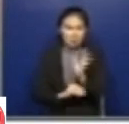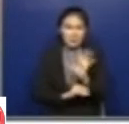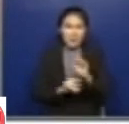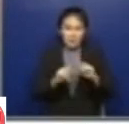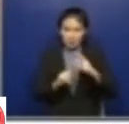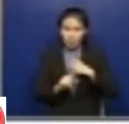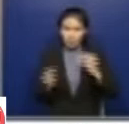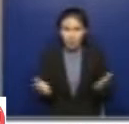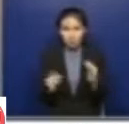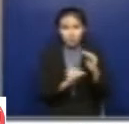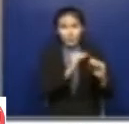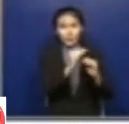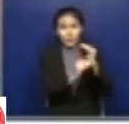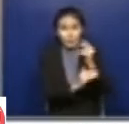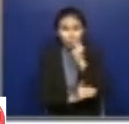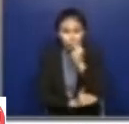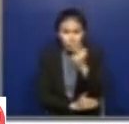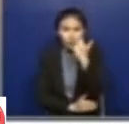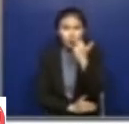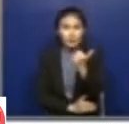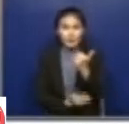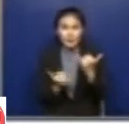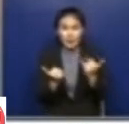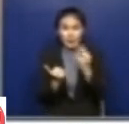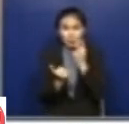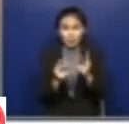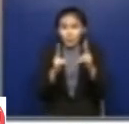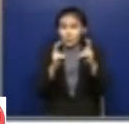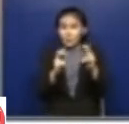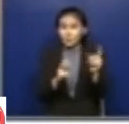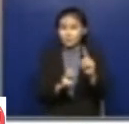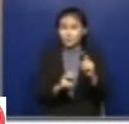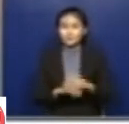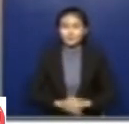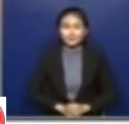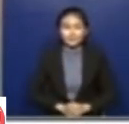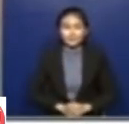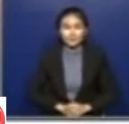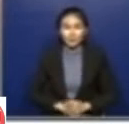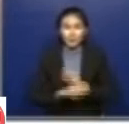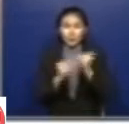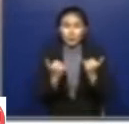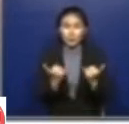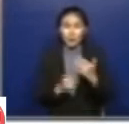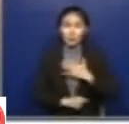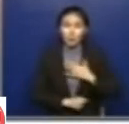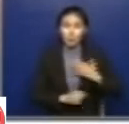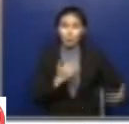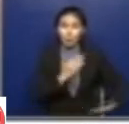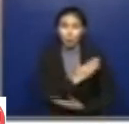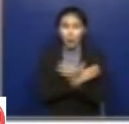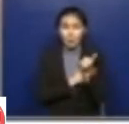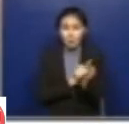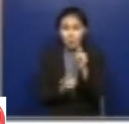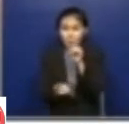ของประเทศแต่อย่างใดแต่ญัตตินี้เกิดจากเมื่อผมได้มีโอกาสเดินทางไปพบพี่น้องประช